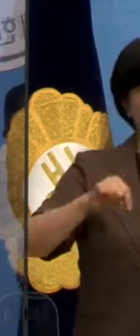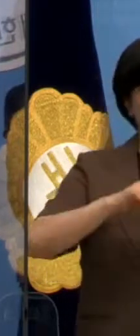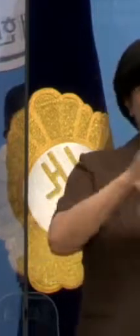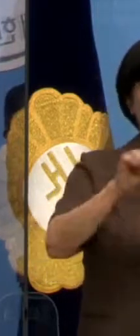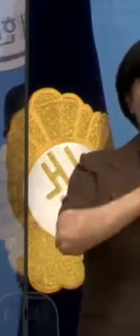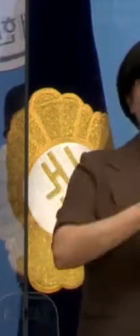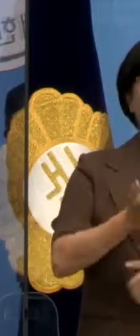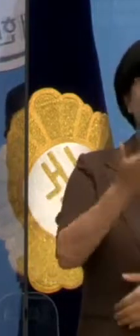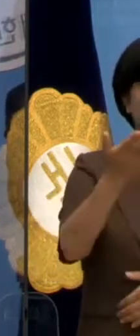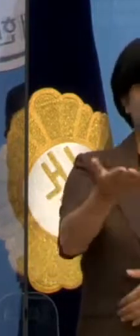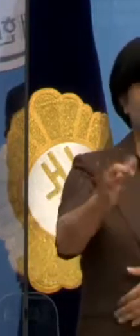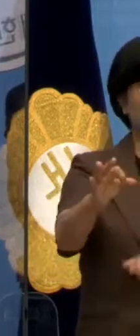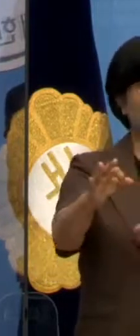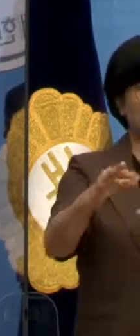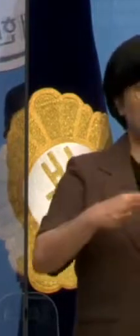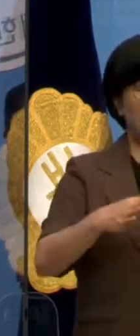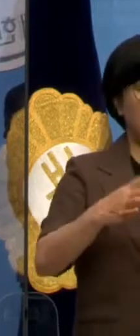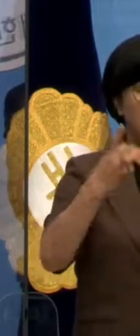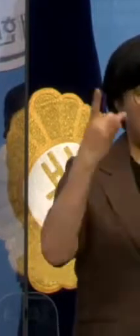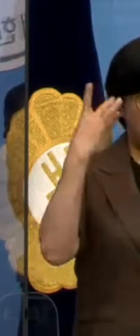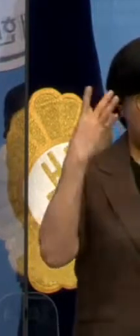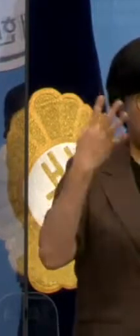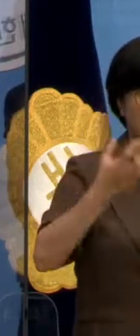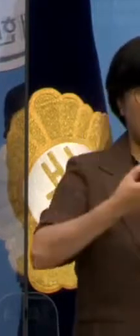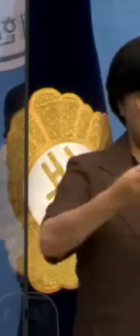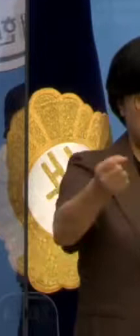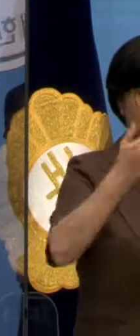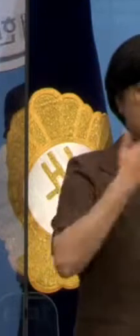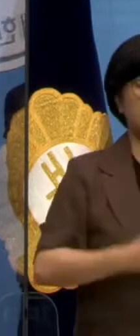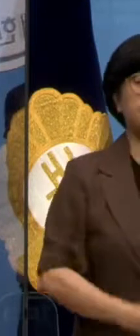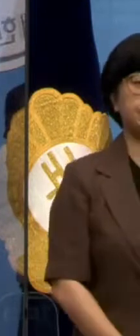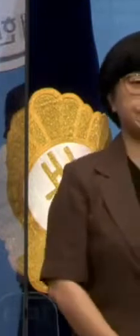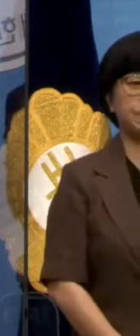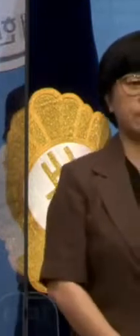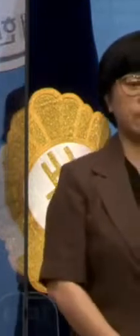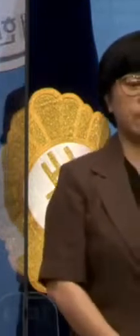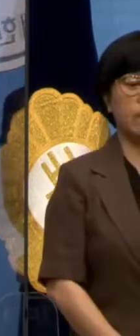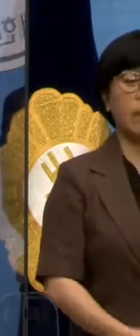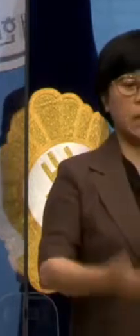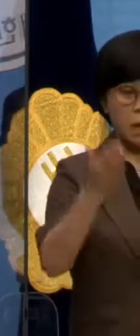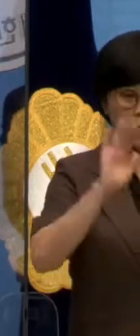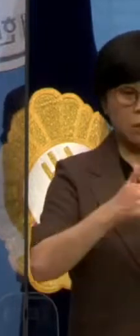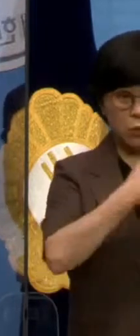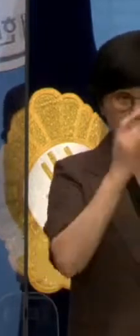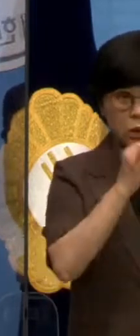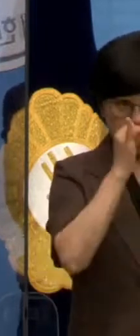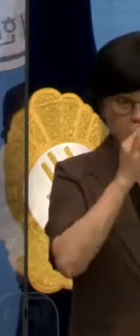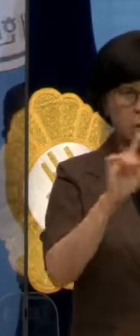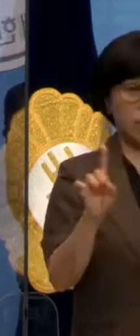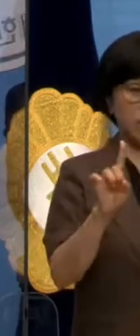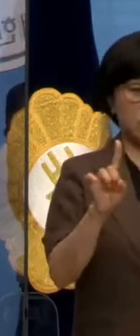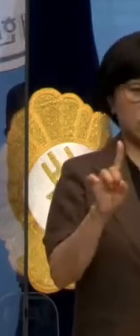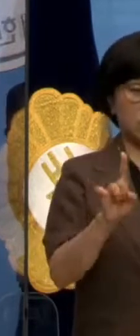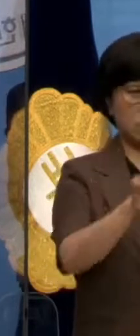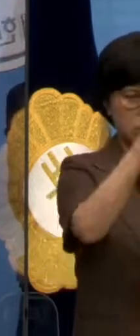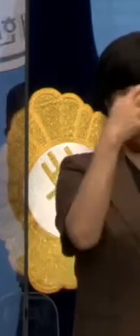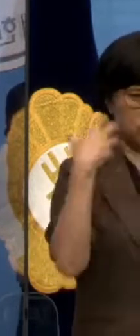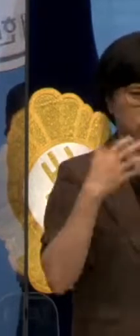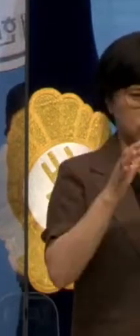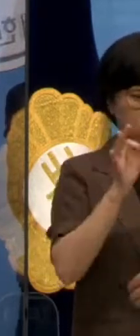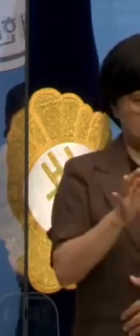운영권을 갖고 투자 원금을 회수해 가도록 하겠습니다. 그래도 부족한 부분에 대해서는 일부 정부